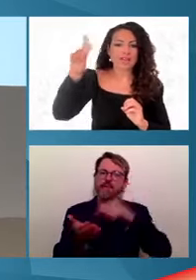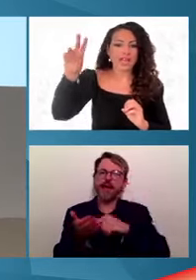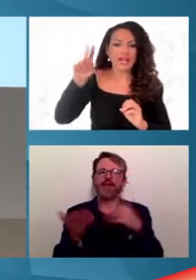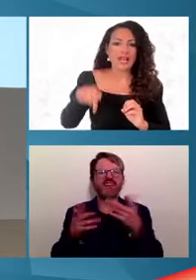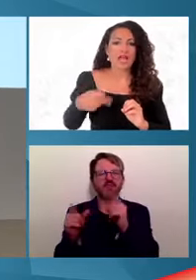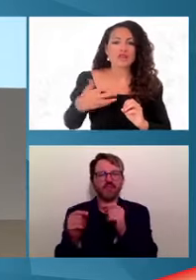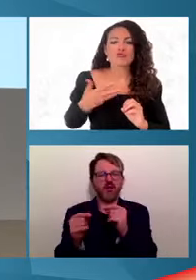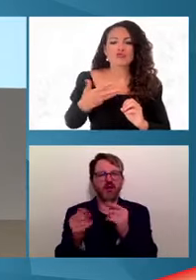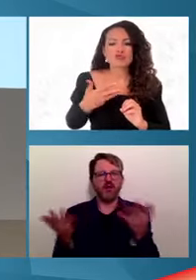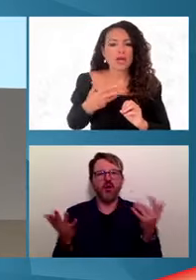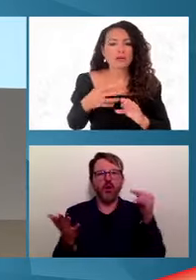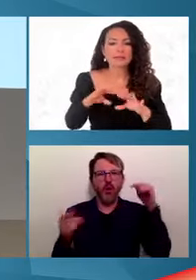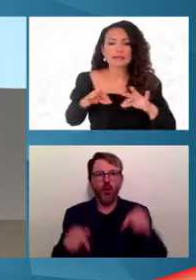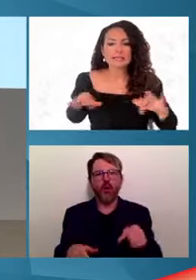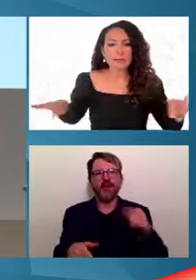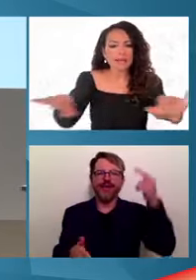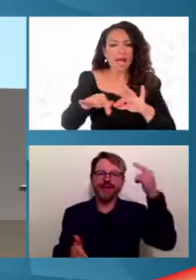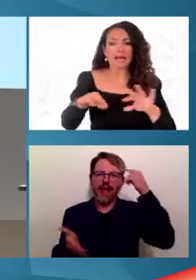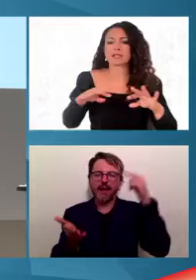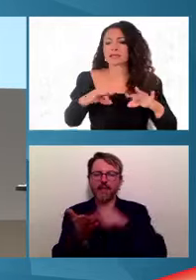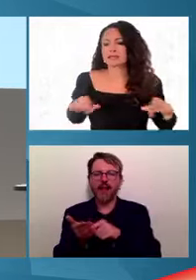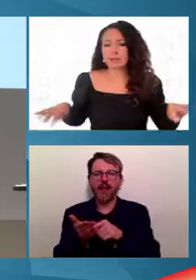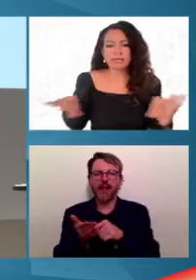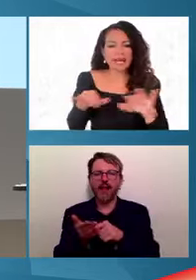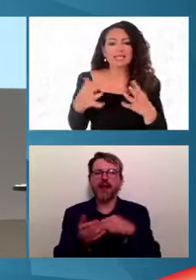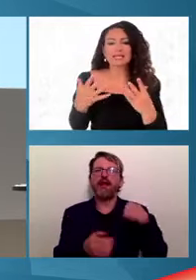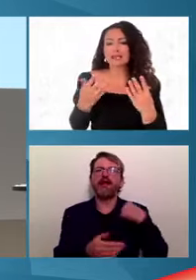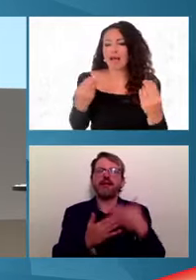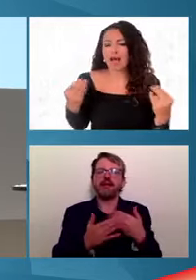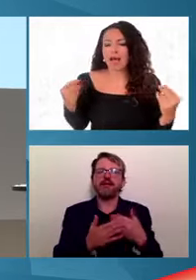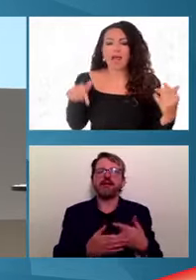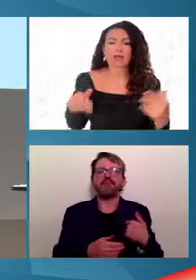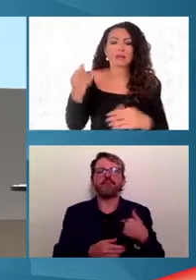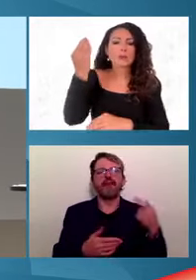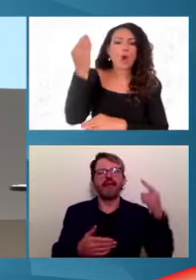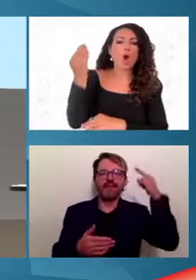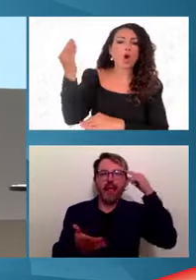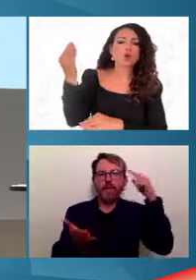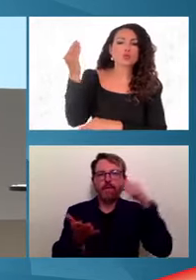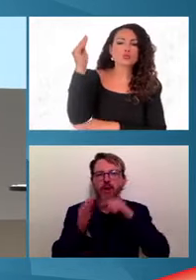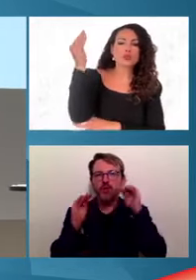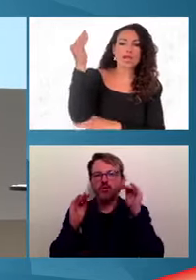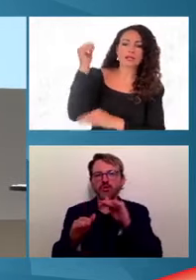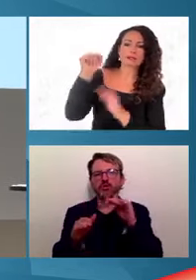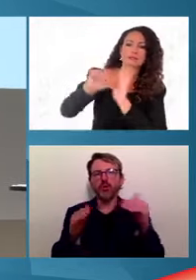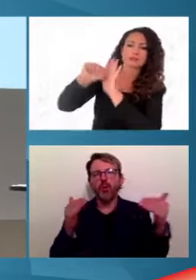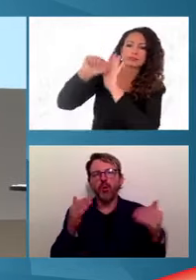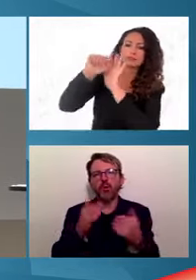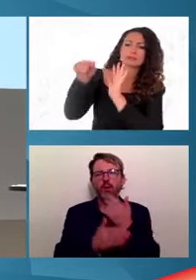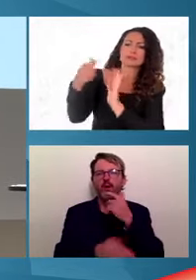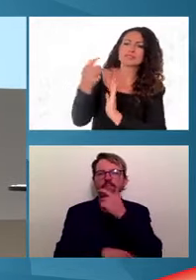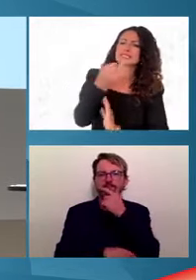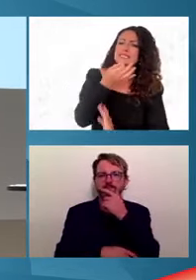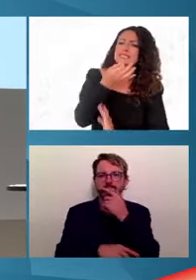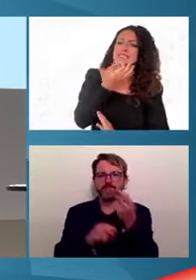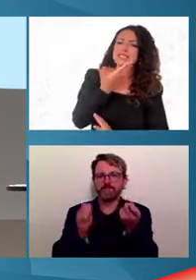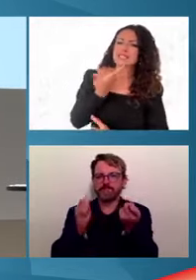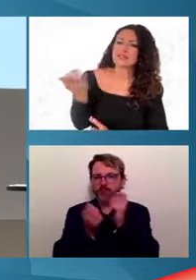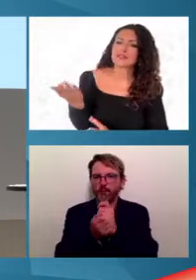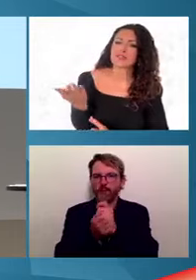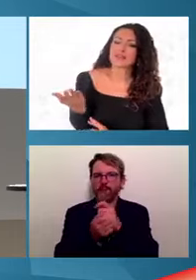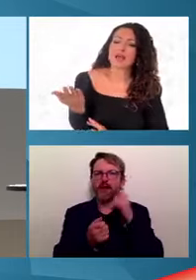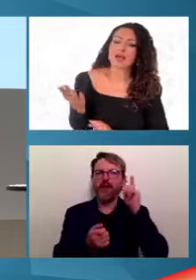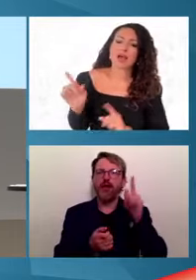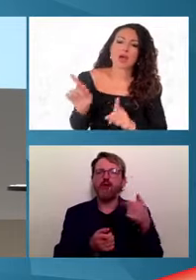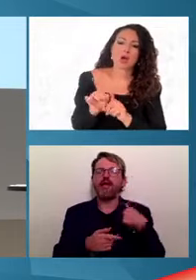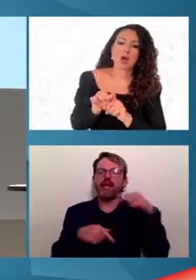Denkmal. Und wir haben uns dann aufgemacht, den Denkmalschutz auch neu zu überdenken. Und auch ich kann hier